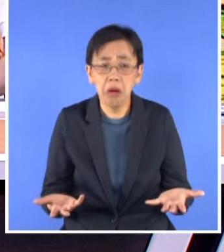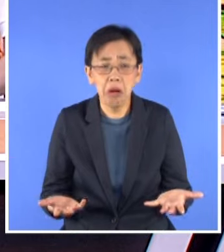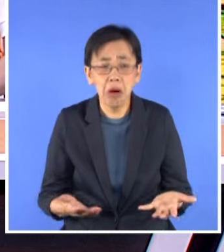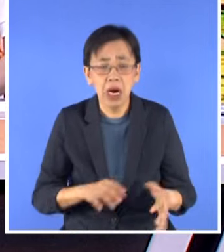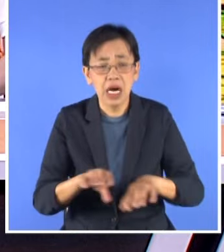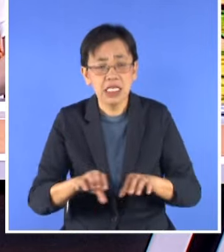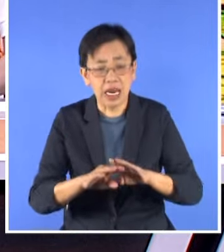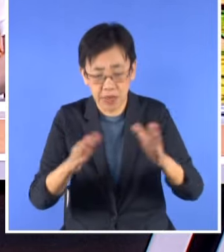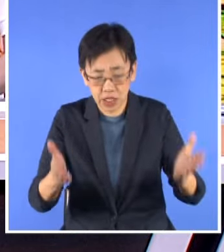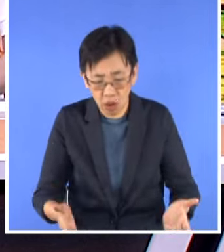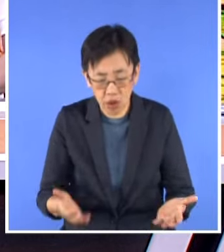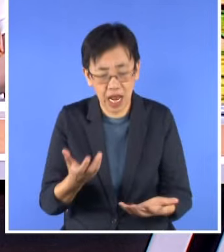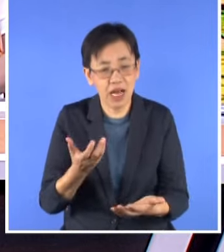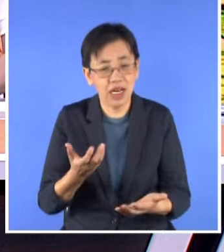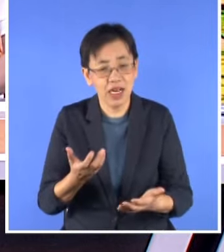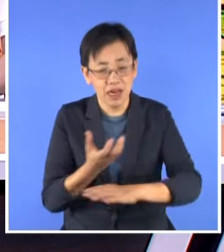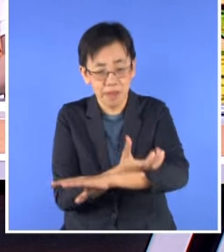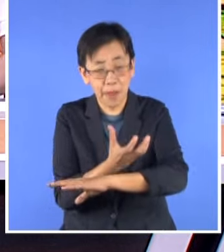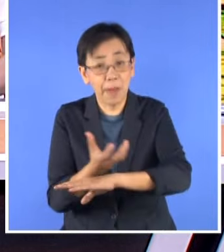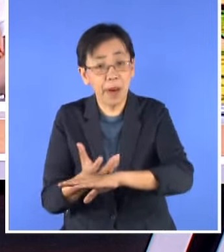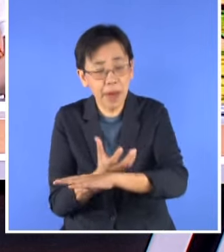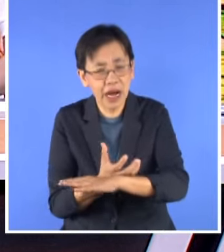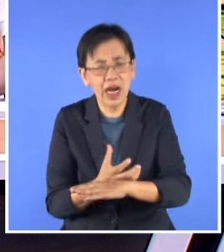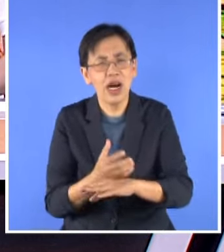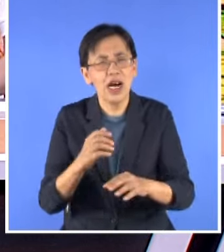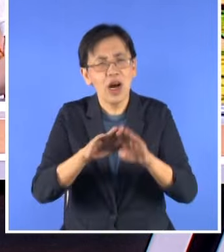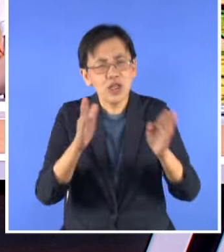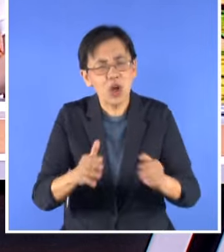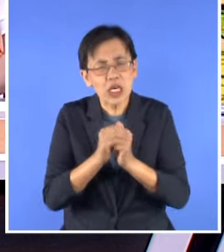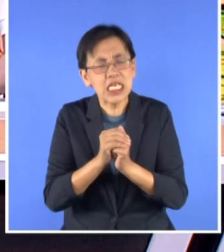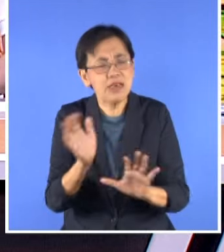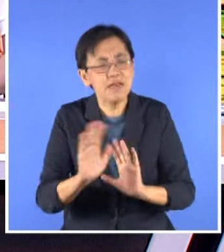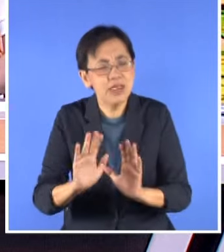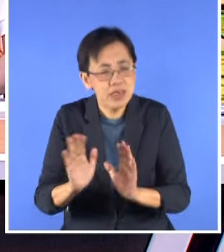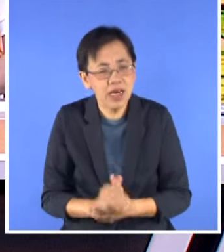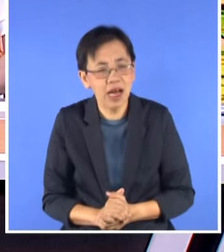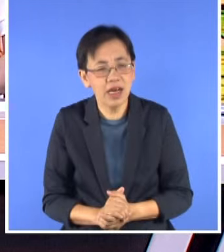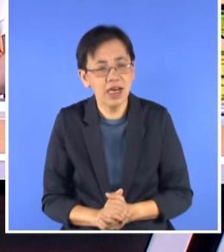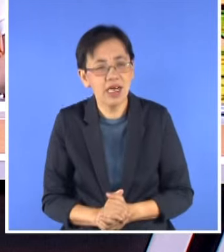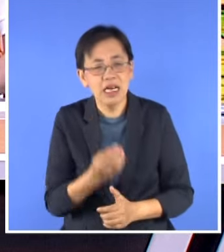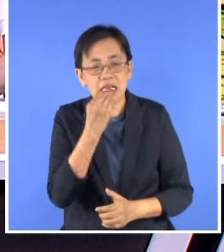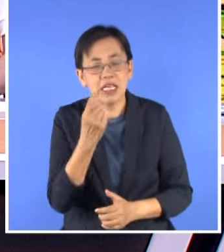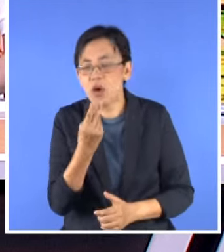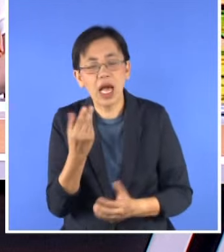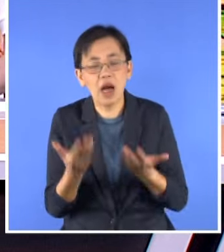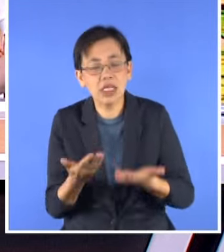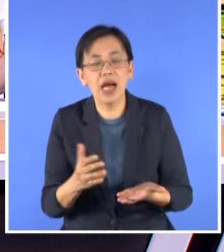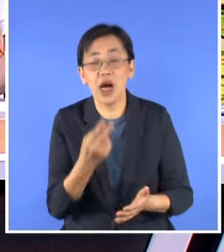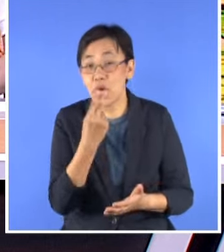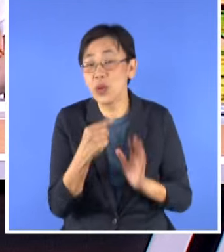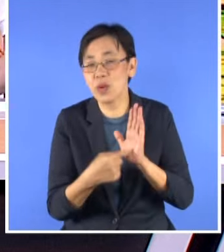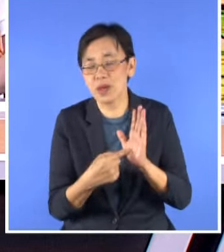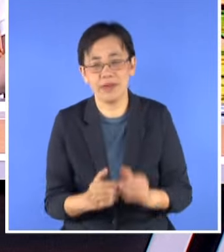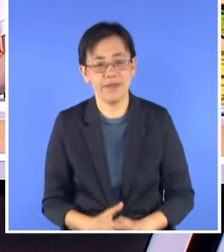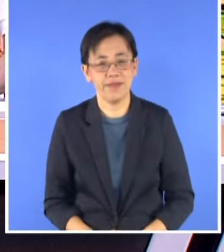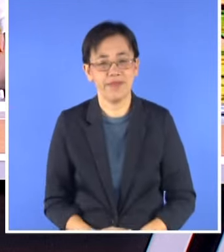โต๊ะโต๊ะชุดหนึ่งเลยเนี่ย ไม่ใช่โต๊ะจีนนะ ไม่ใช่โต๊ะจีนหรอกคือชุดหนึ่งเนี่ยเอ้าเขาจัดให้เลยคุณจะไปกี่คนก็สุดแท้แต ่ลองดูลองดูบรรยากาศ